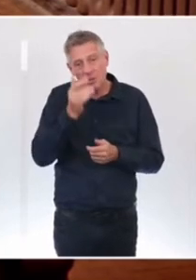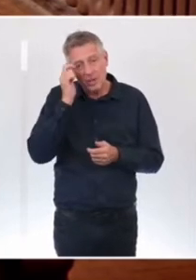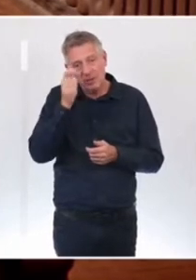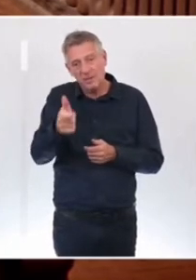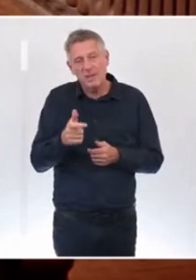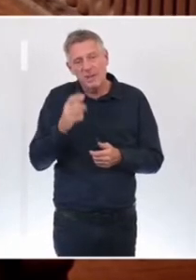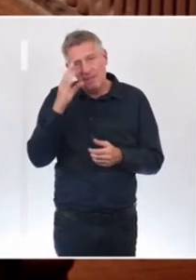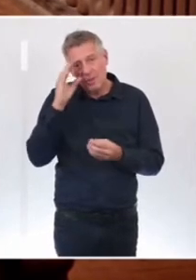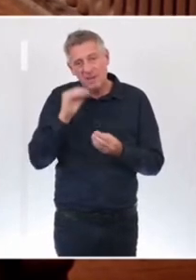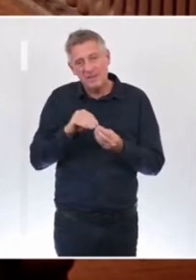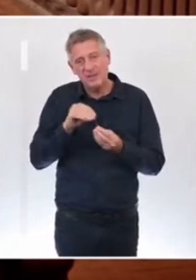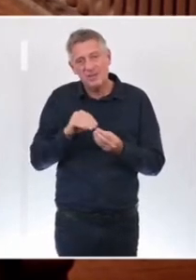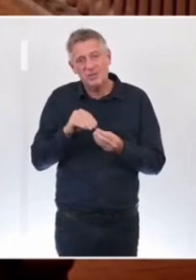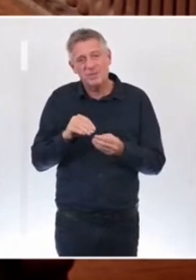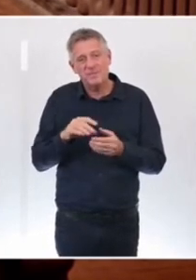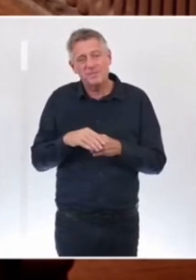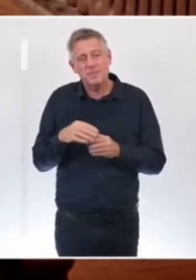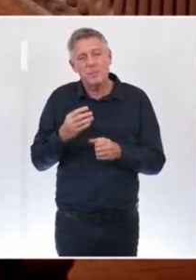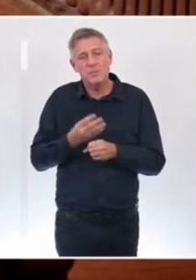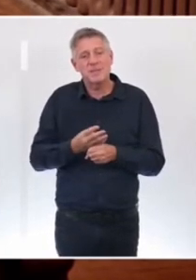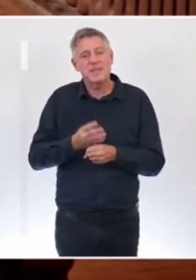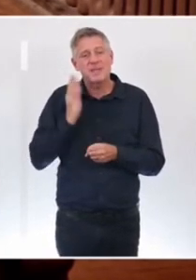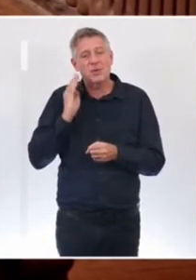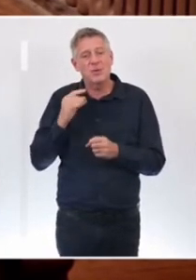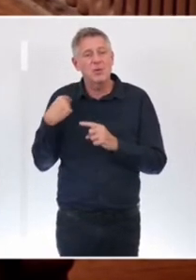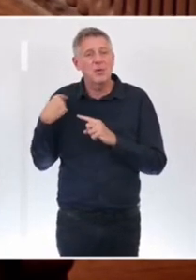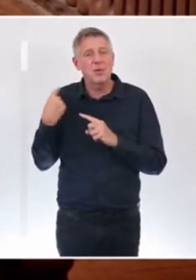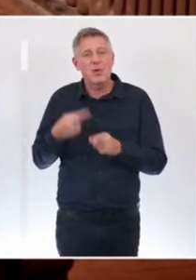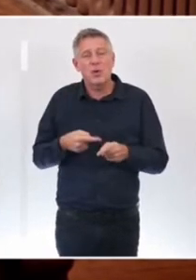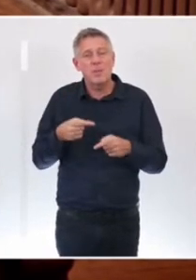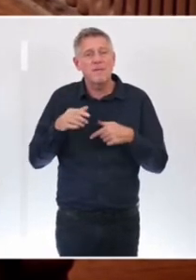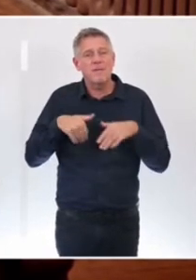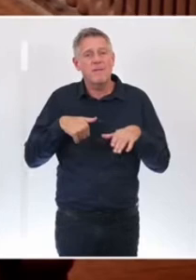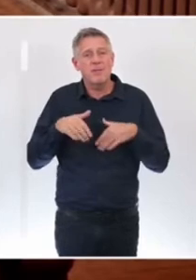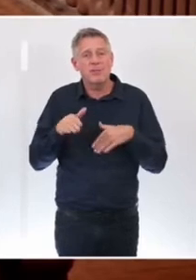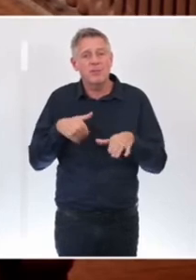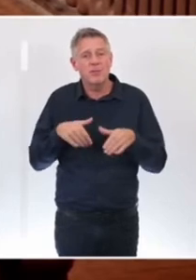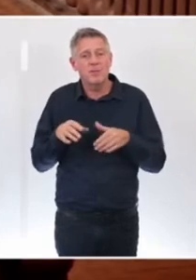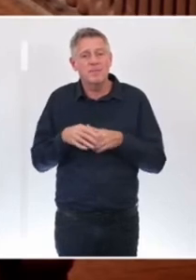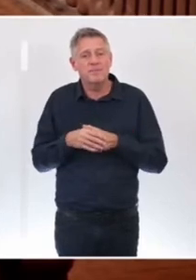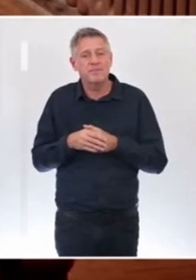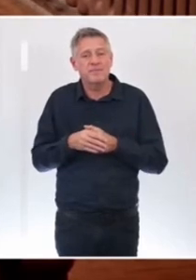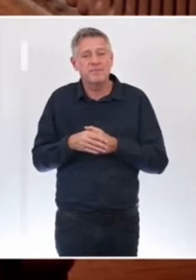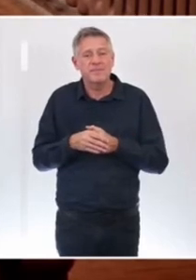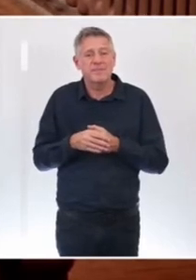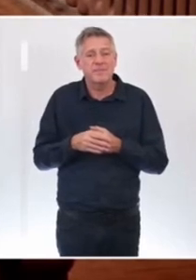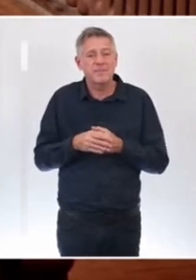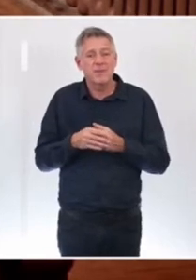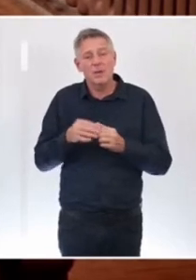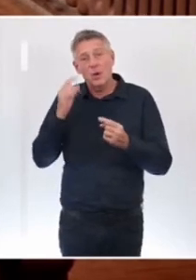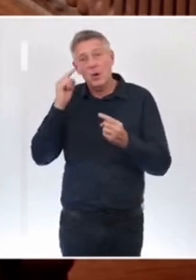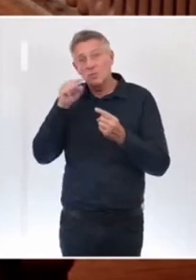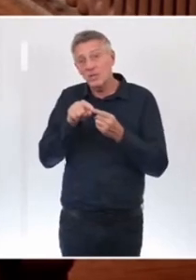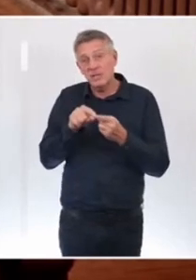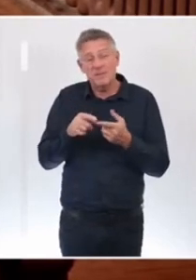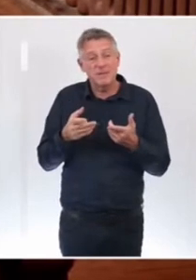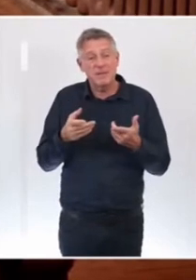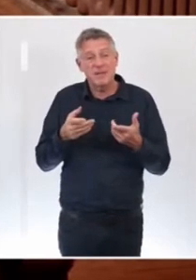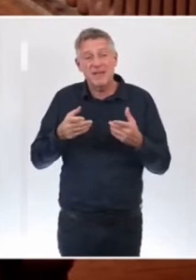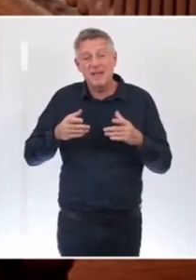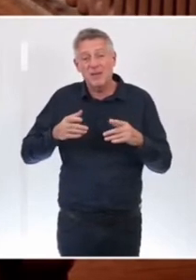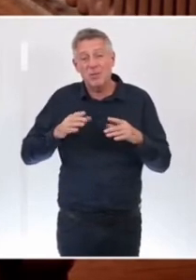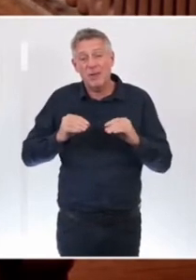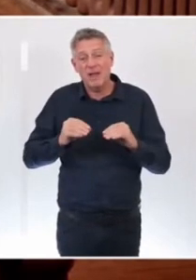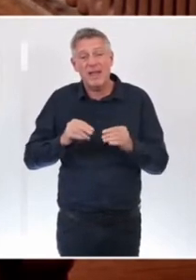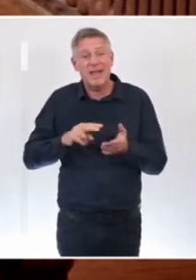m'interroge, à vrai dire, au bout de 4 ans de fonctionnement, sur en fait l'intention et la réalité. Alors j'ai envie de